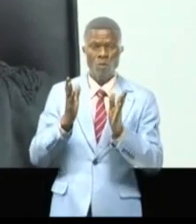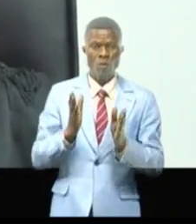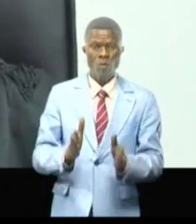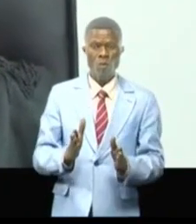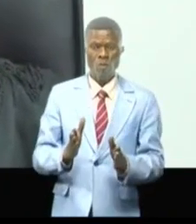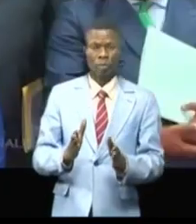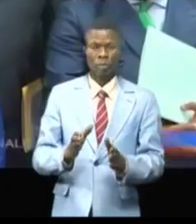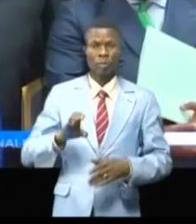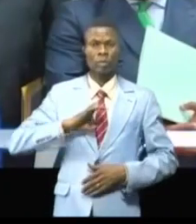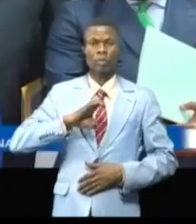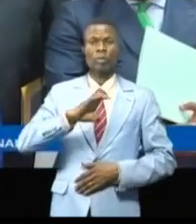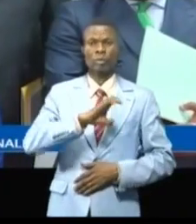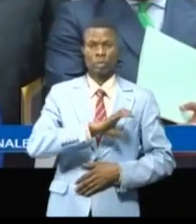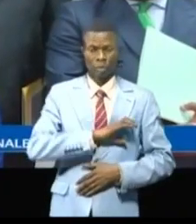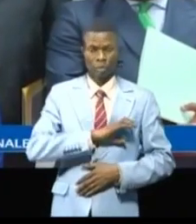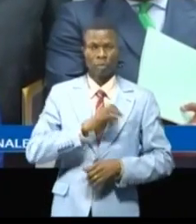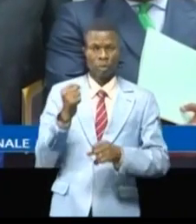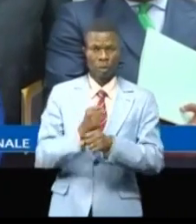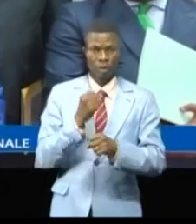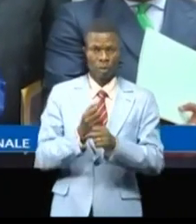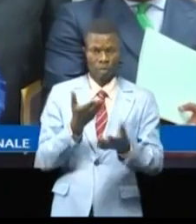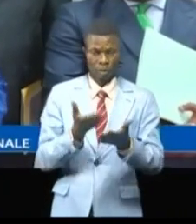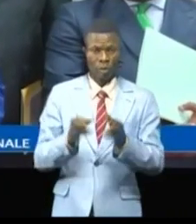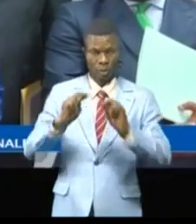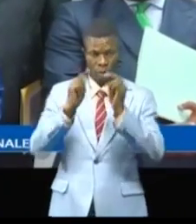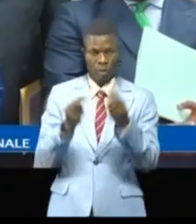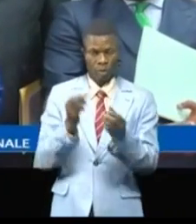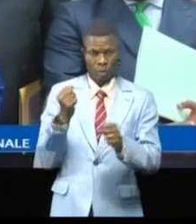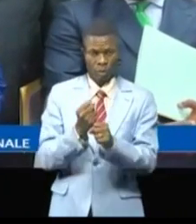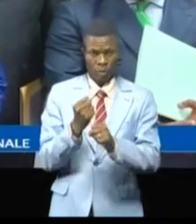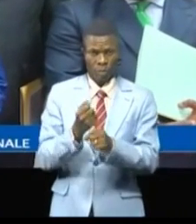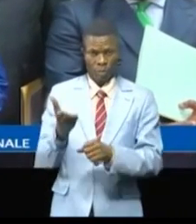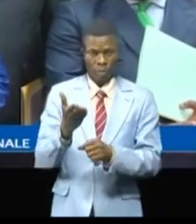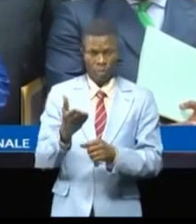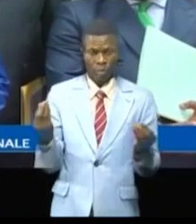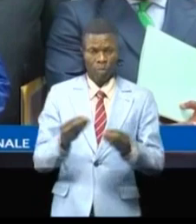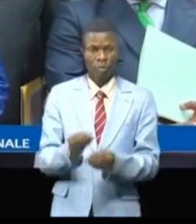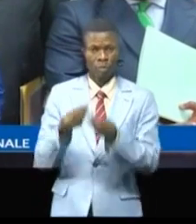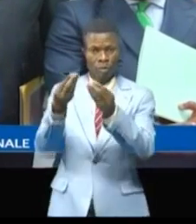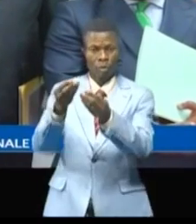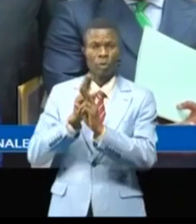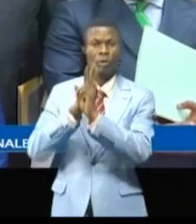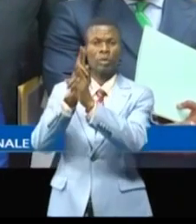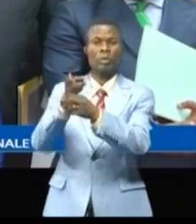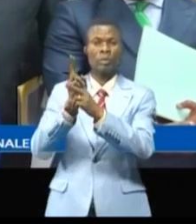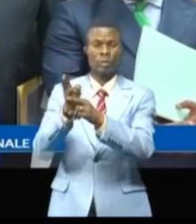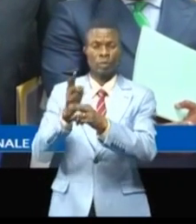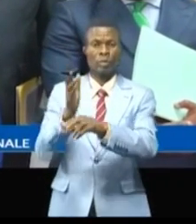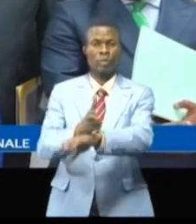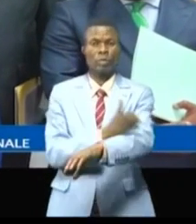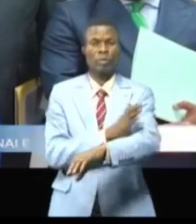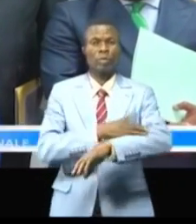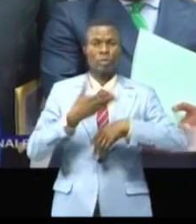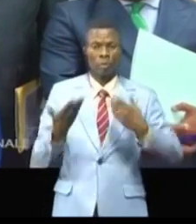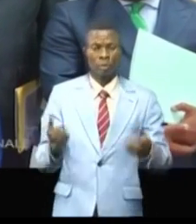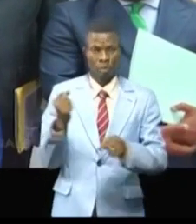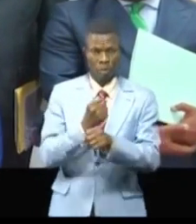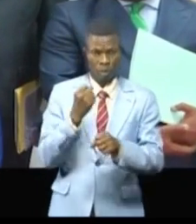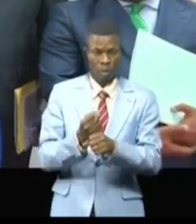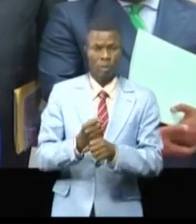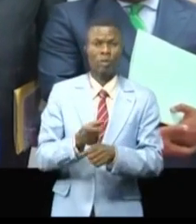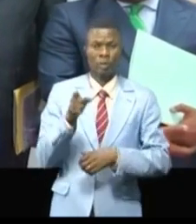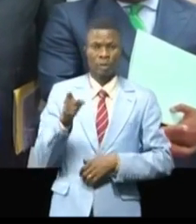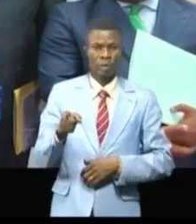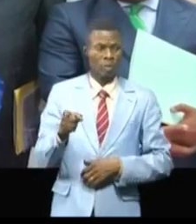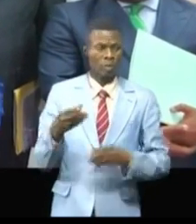du comité de pilotage. Il était question de faire les rapports sur l'état d'avancement des travaux.